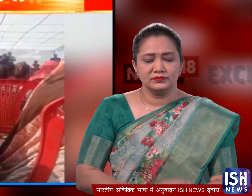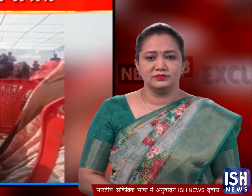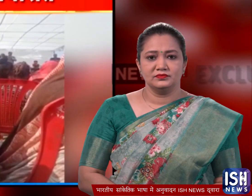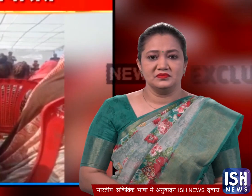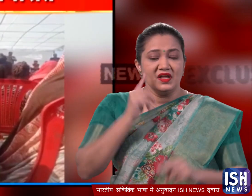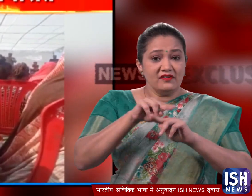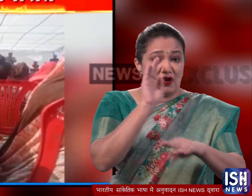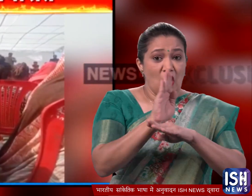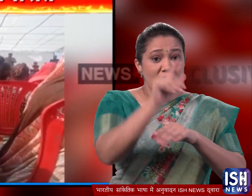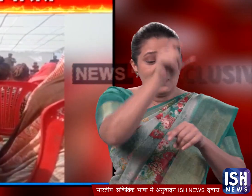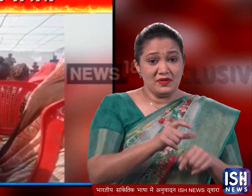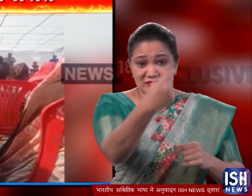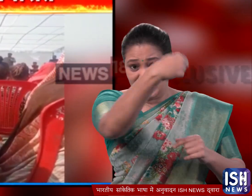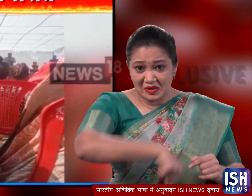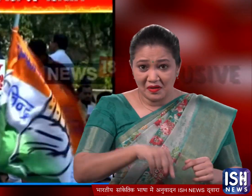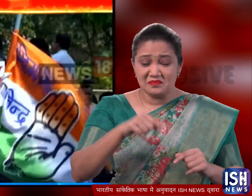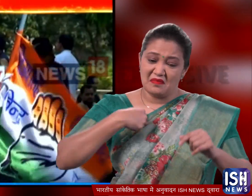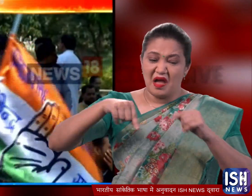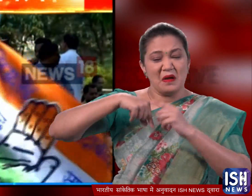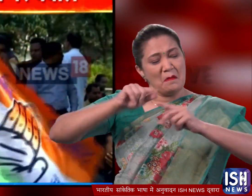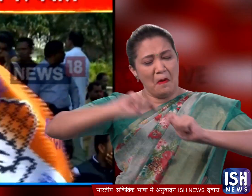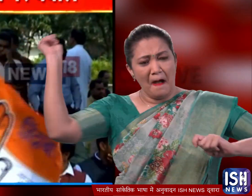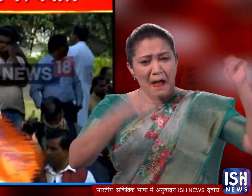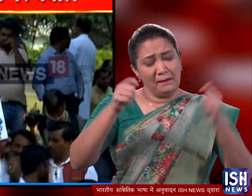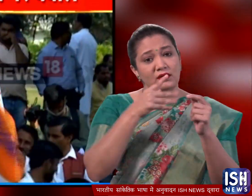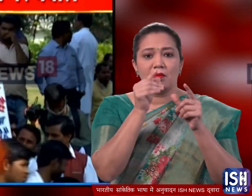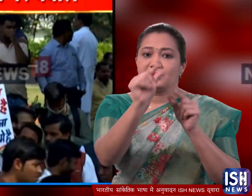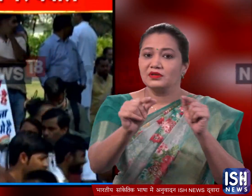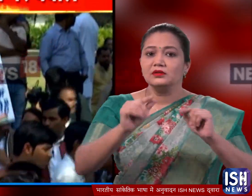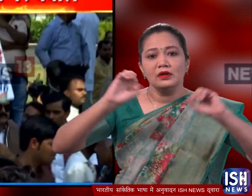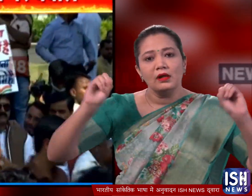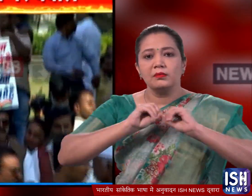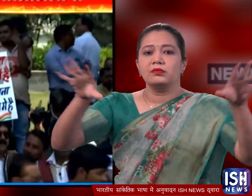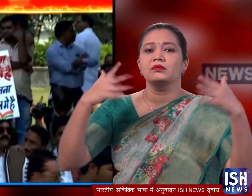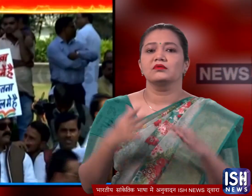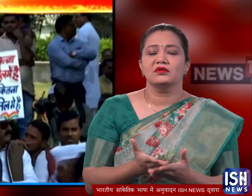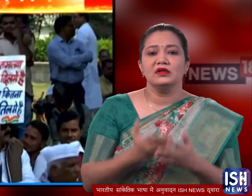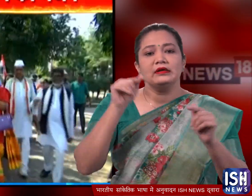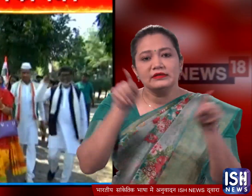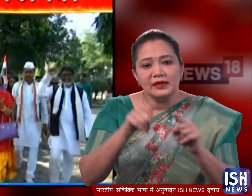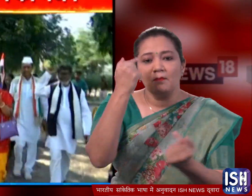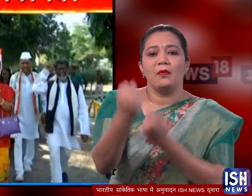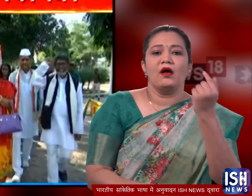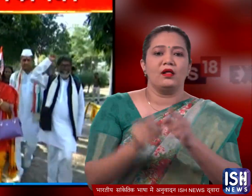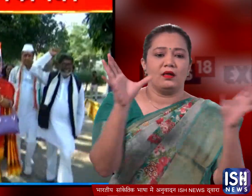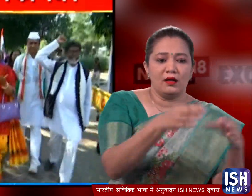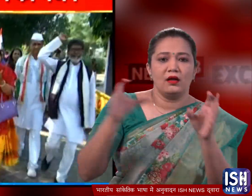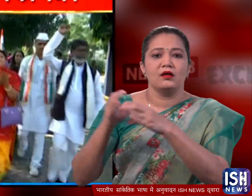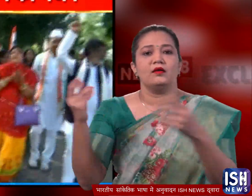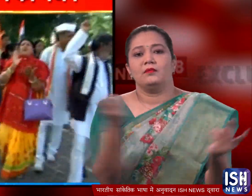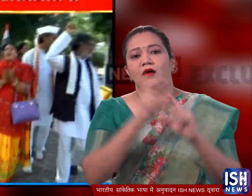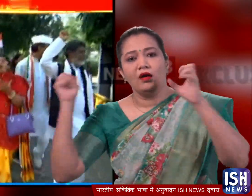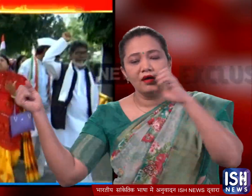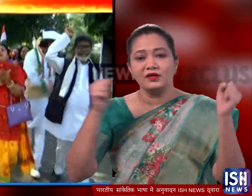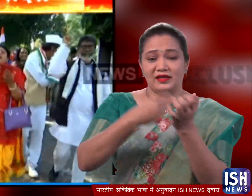का आदमी इधर आए तो घुटने तोड़ दो। आखिरकार एक सियासी बयान से शुरू हुआ विवाद सियासी कार्यक्रमों की शक्ल लेकर खत्म हो गया। पुलिस